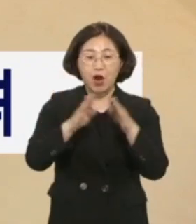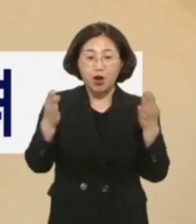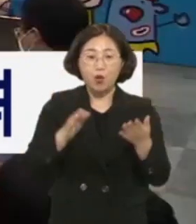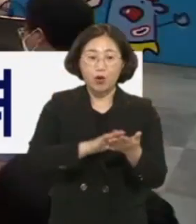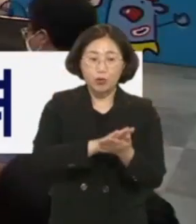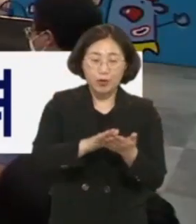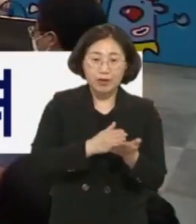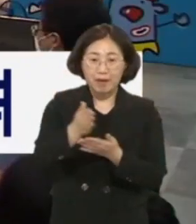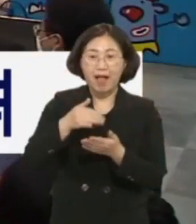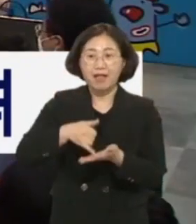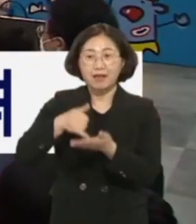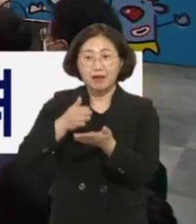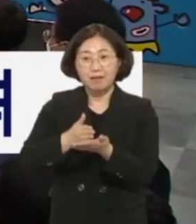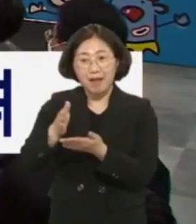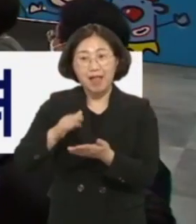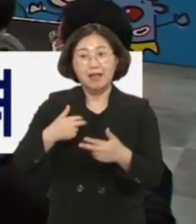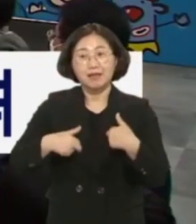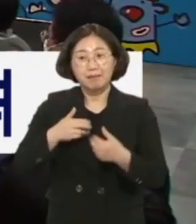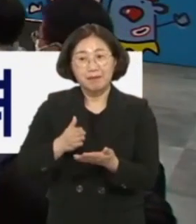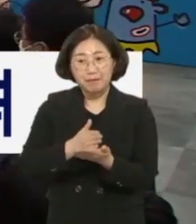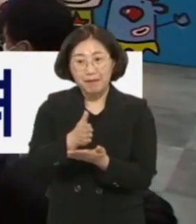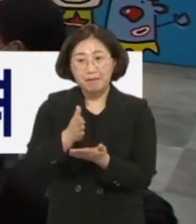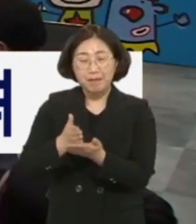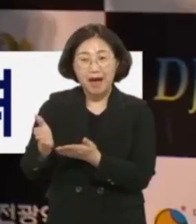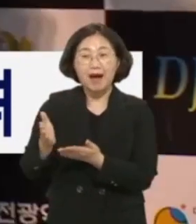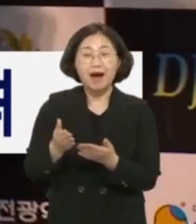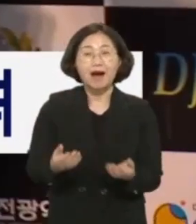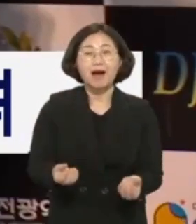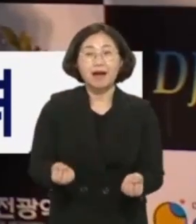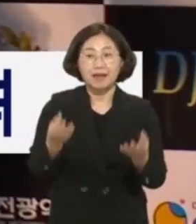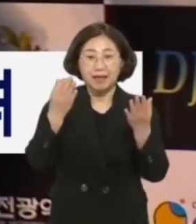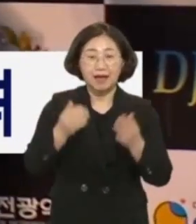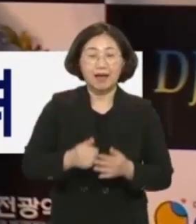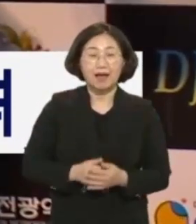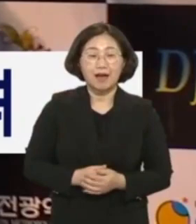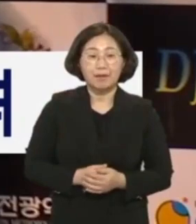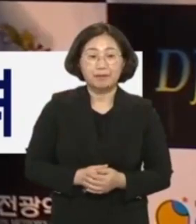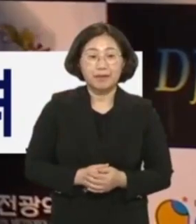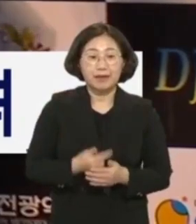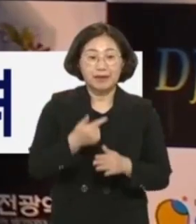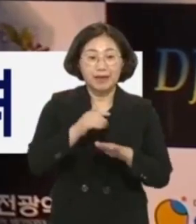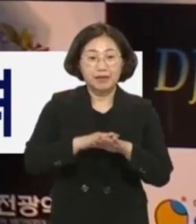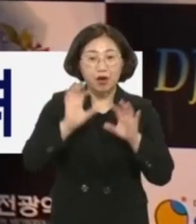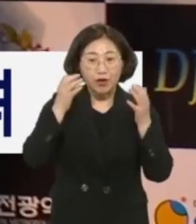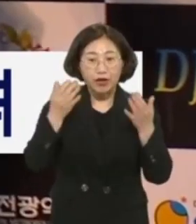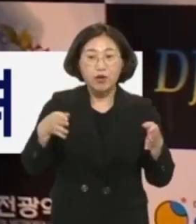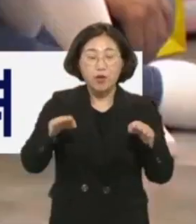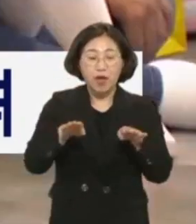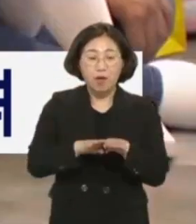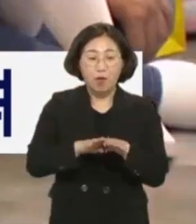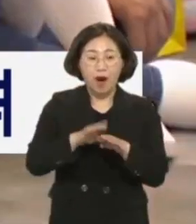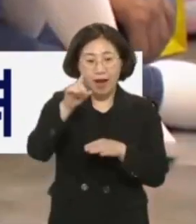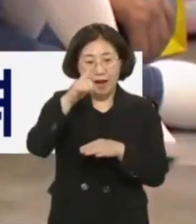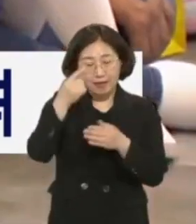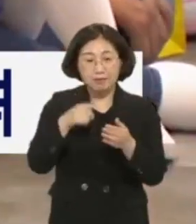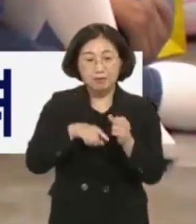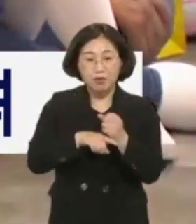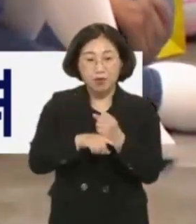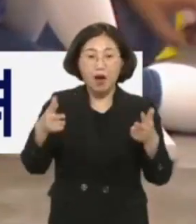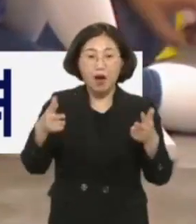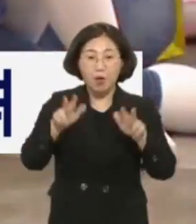놀이마당과 인성마당 재미마당 등으로 구성된 행사를 진행합니다 대전 어린이회관과 엑스포 과학공원